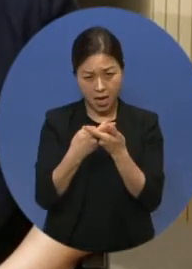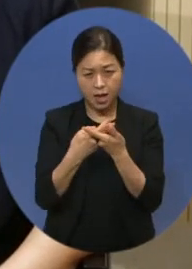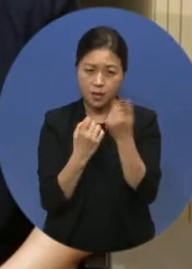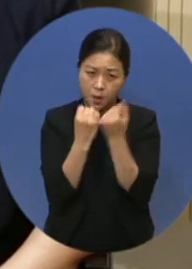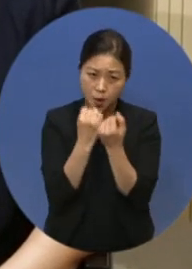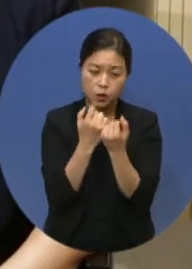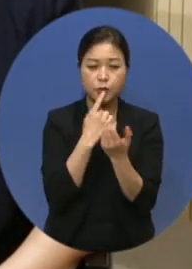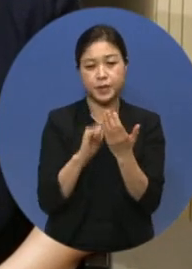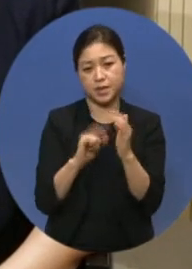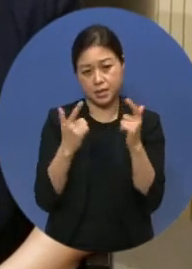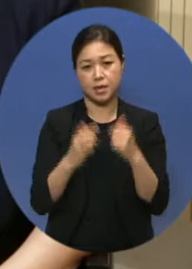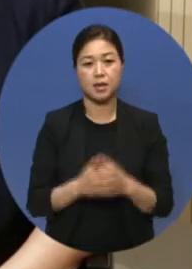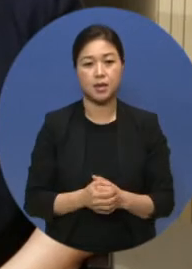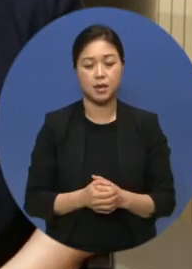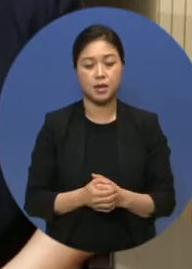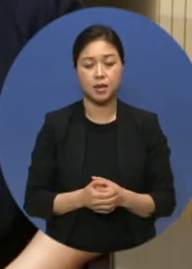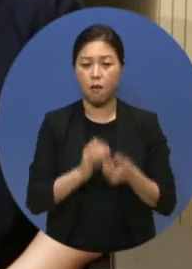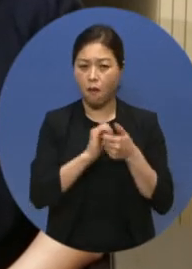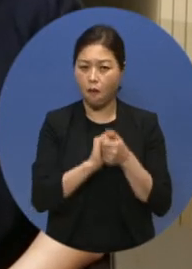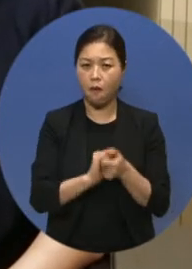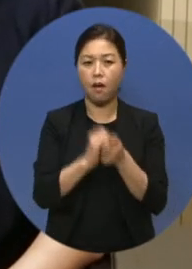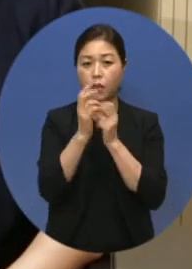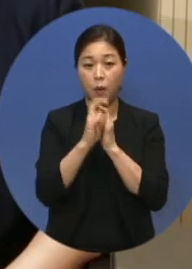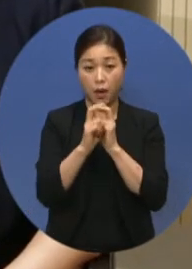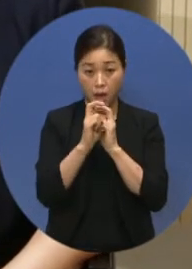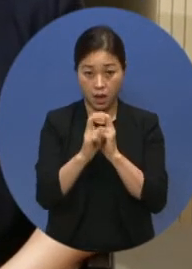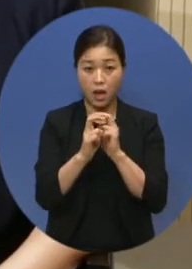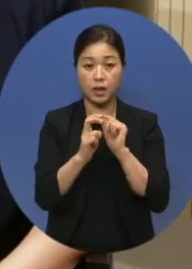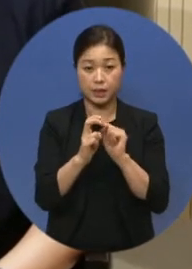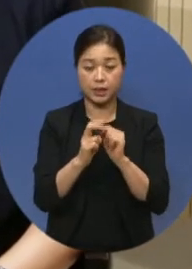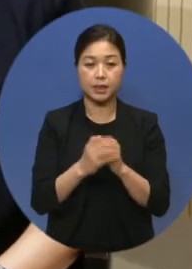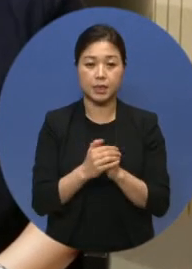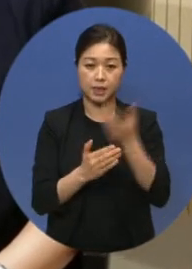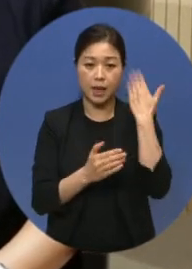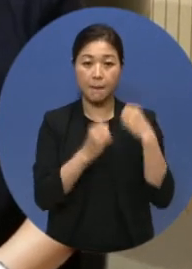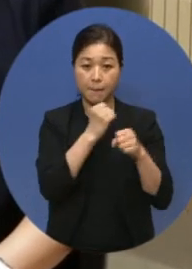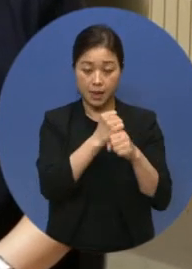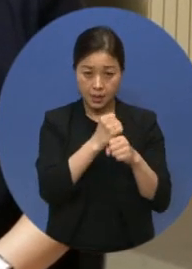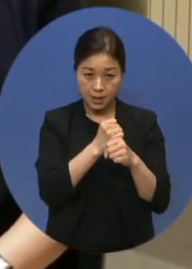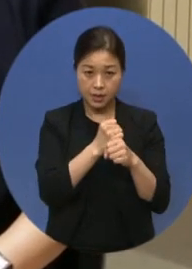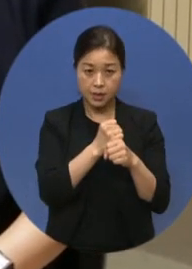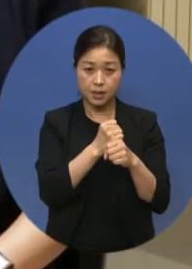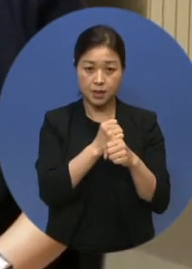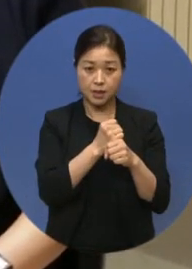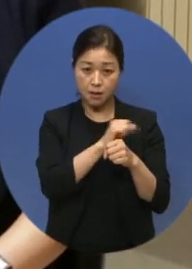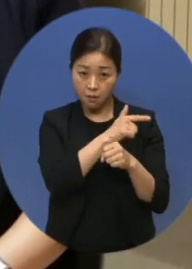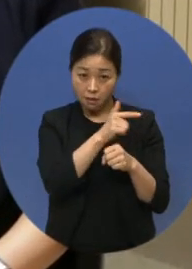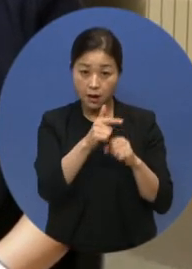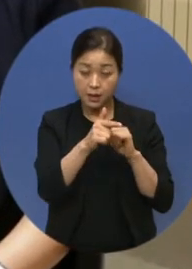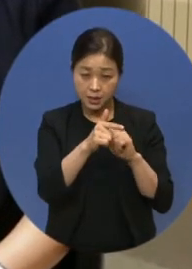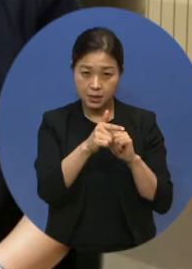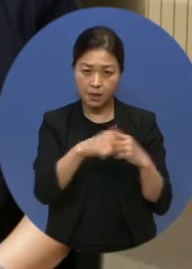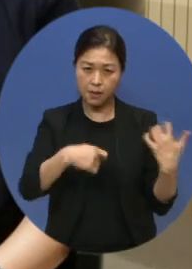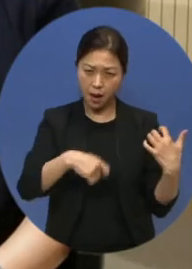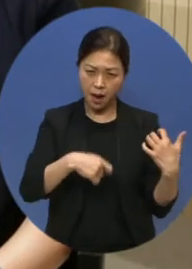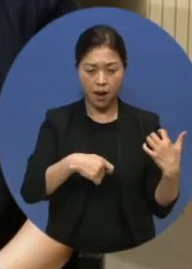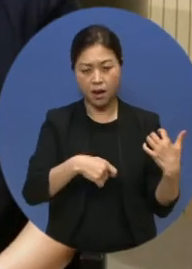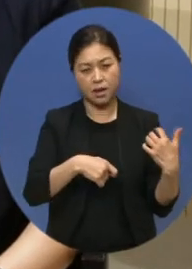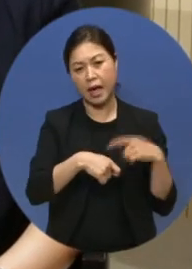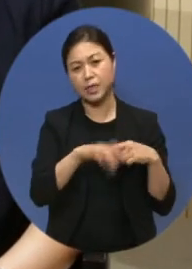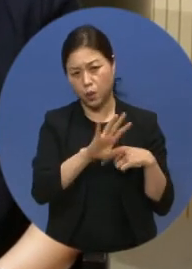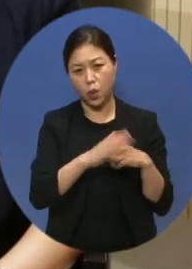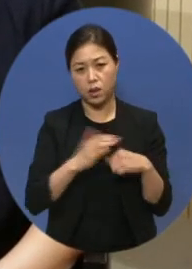않고요. 특히 이제 성악이라는 것은 이미 만들어져 있는 악기를 훈련시키는 게 아니라 내 몸의